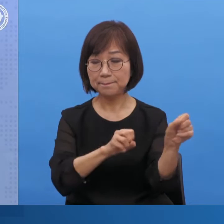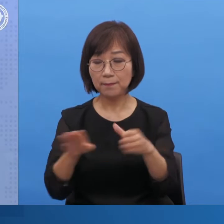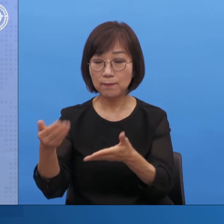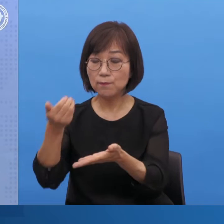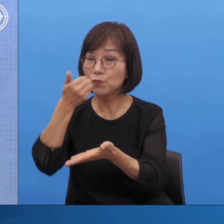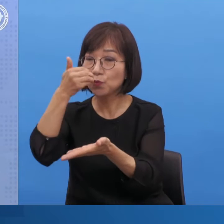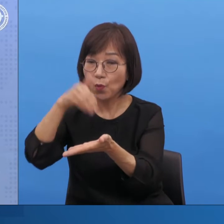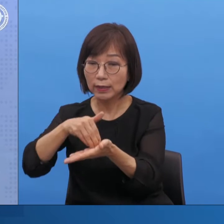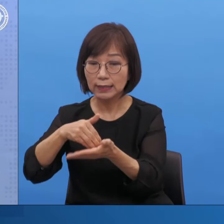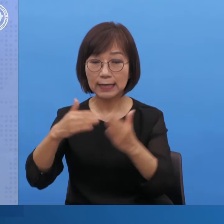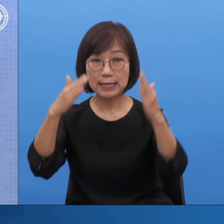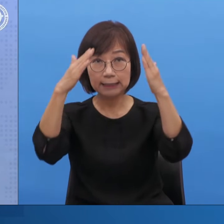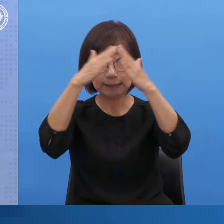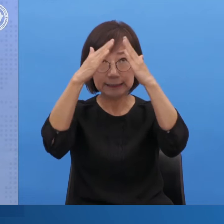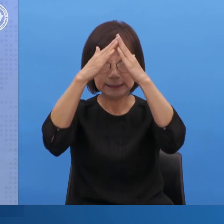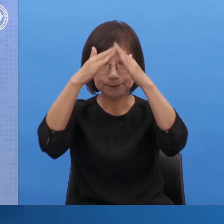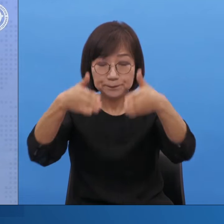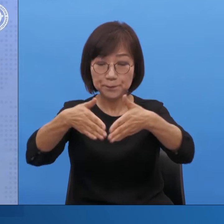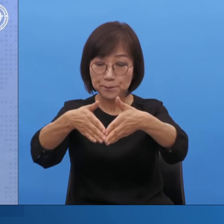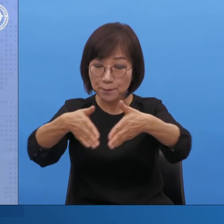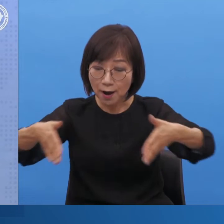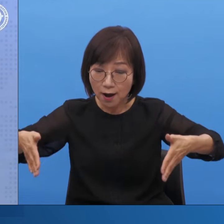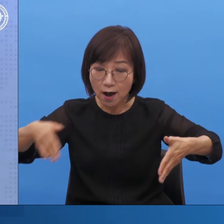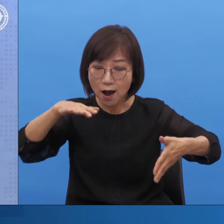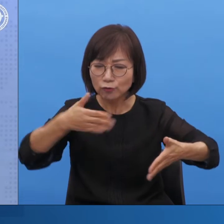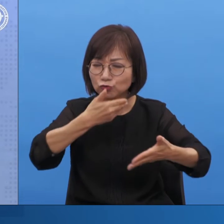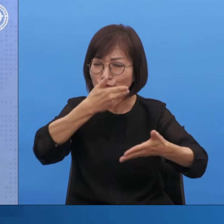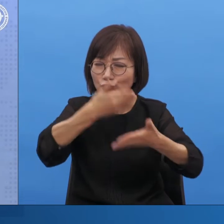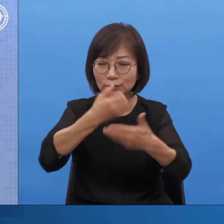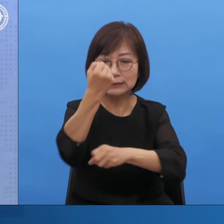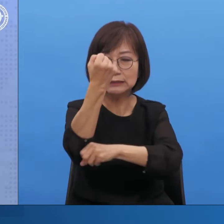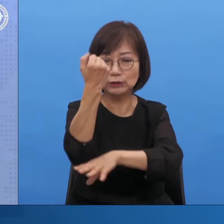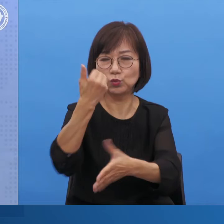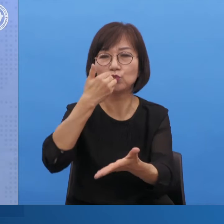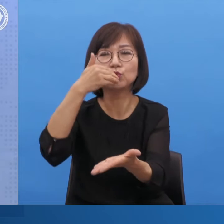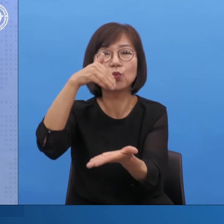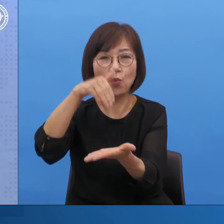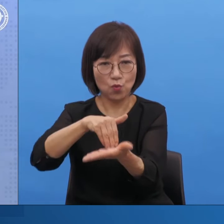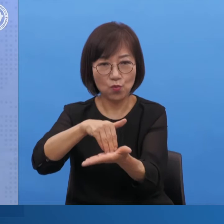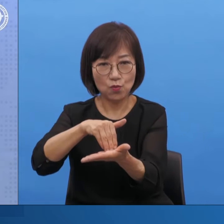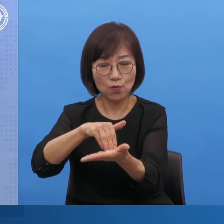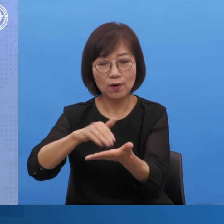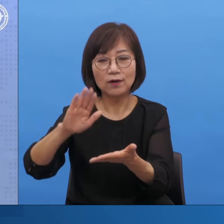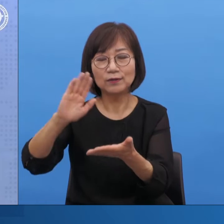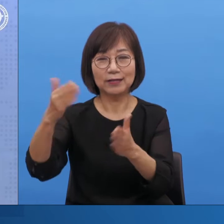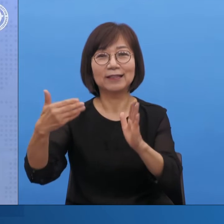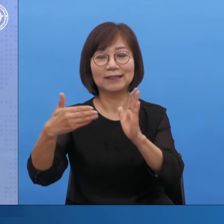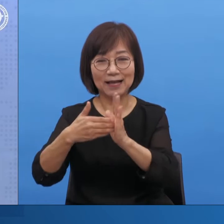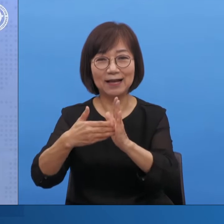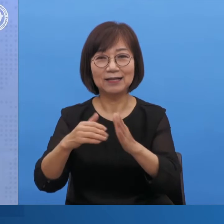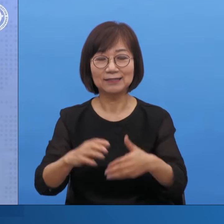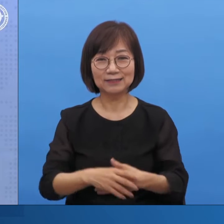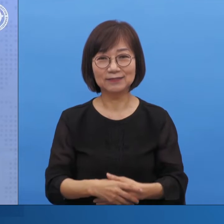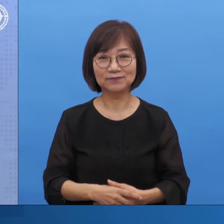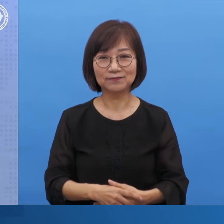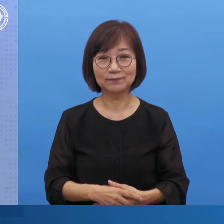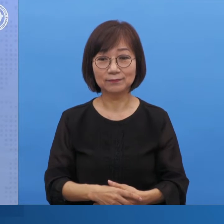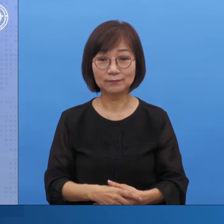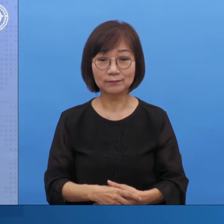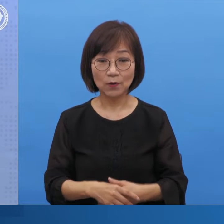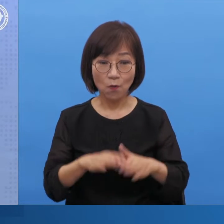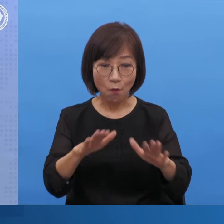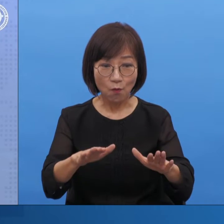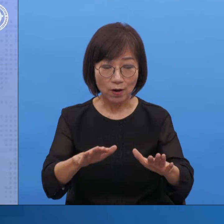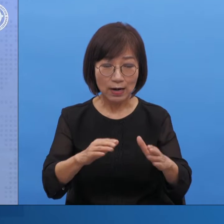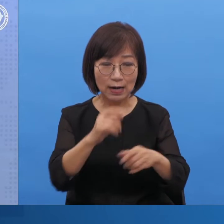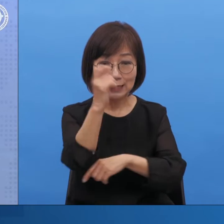집 모퉁이에 머릿돌이 되었나니 the stone that the builders rejected has become the cornerstone. 이걸 지금 예수님이 인용한